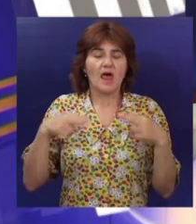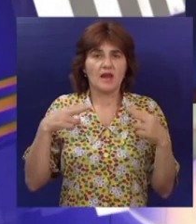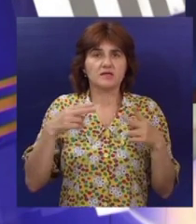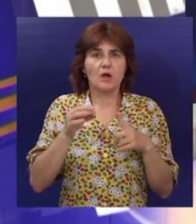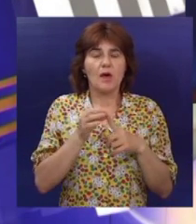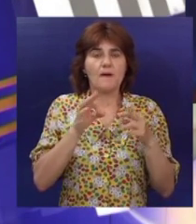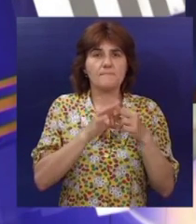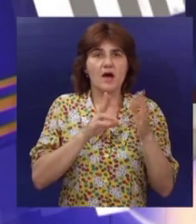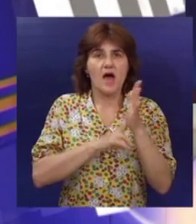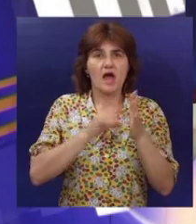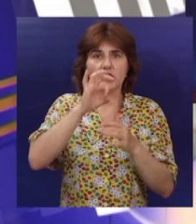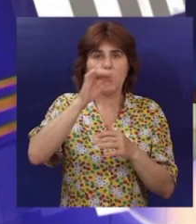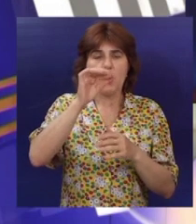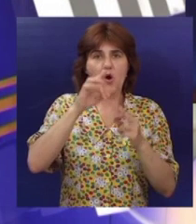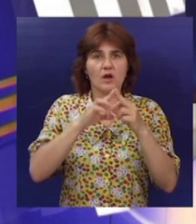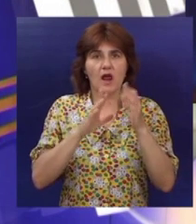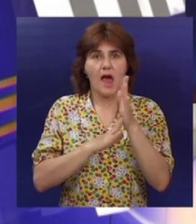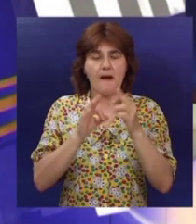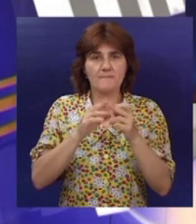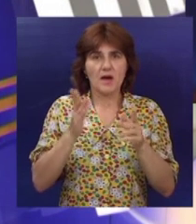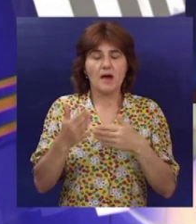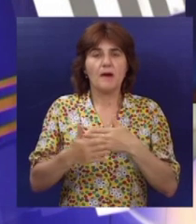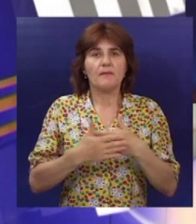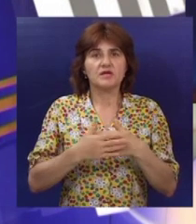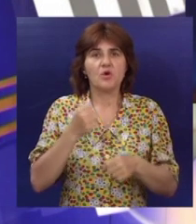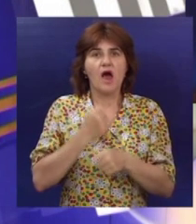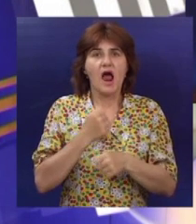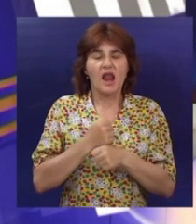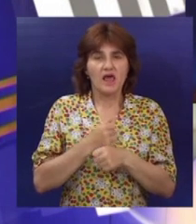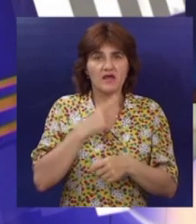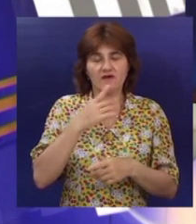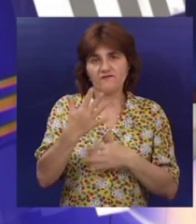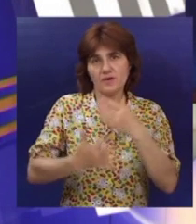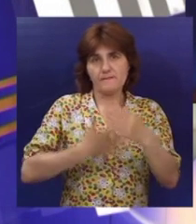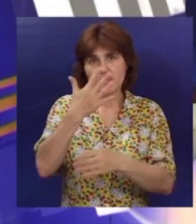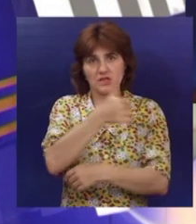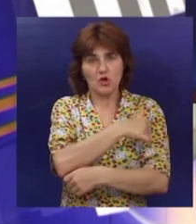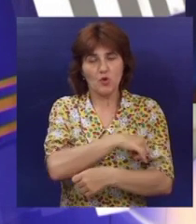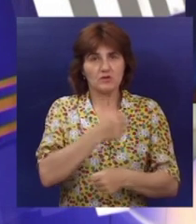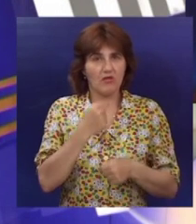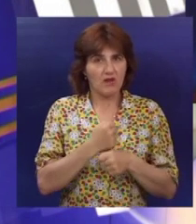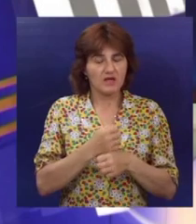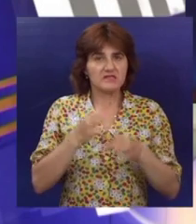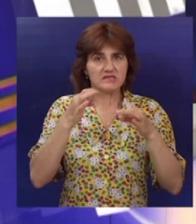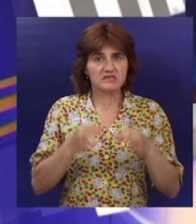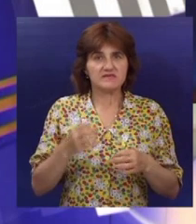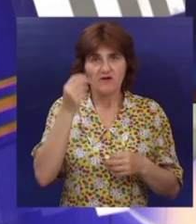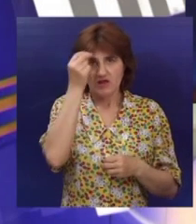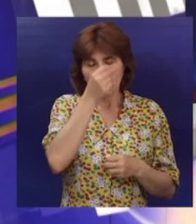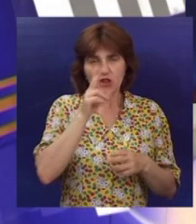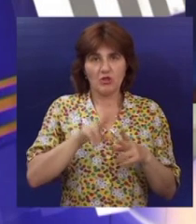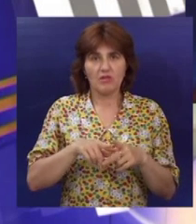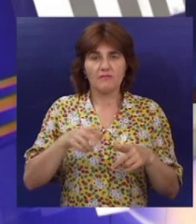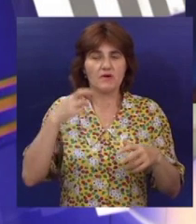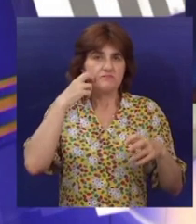Restoran Panorama u hotelsko-poslovnom kompleksu Galerije uspešno posluje već 5 godina. Tradicionalno svake nedelje u ponudi